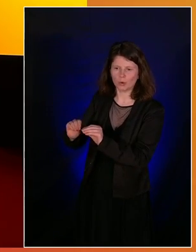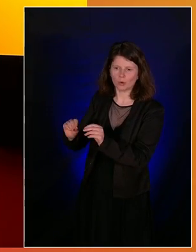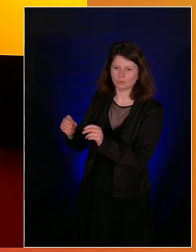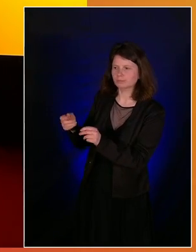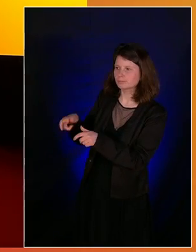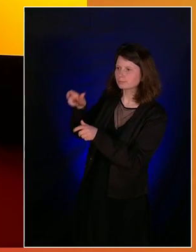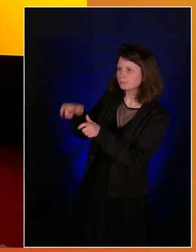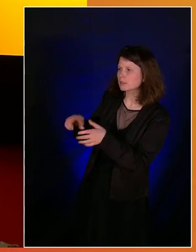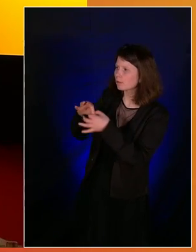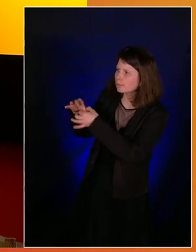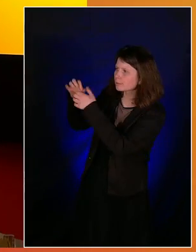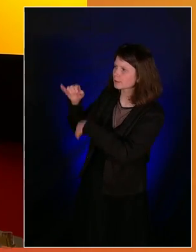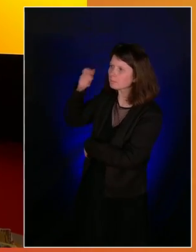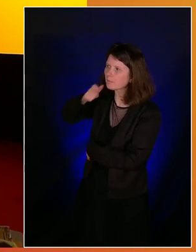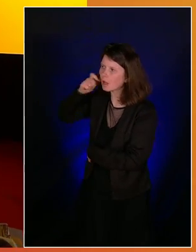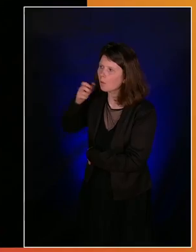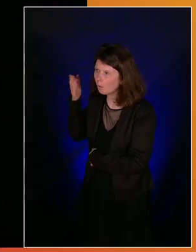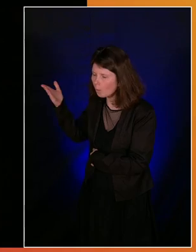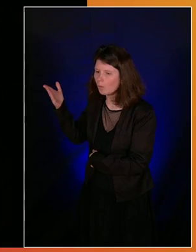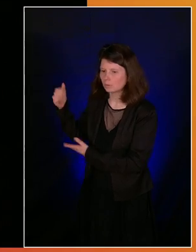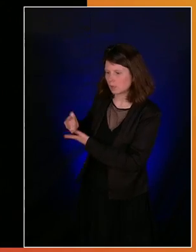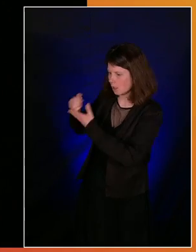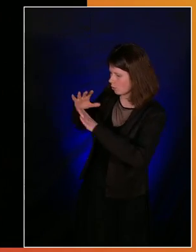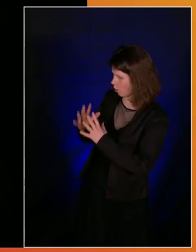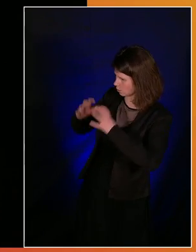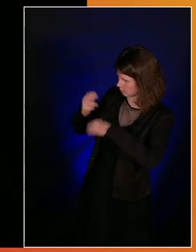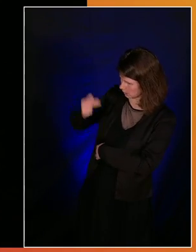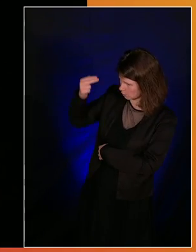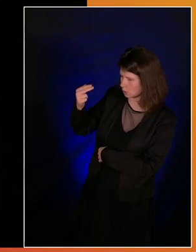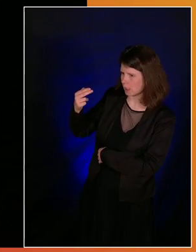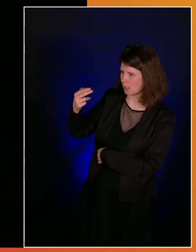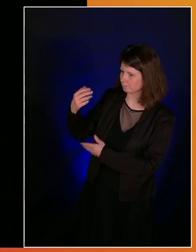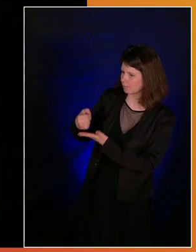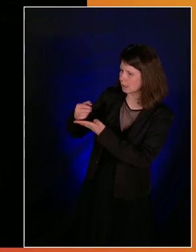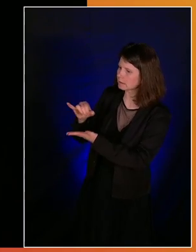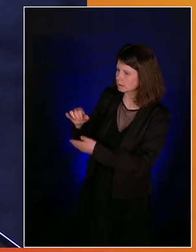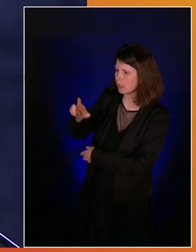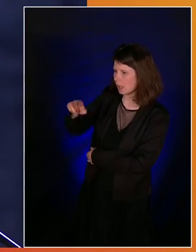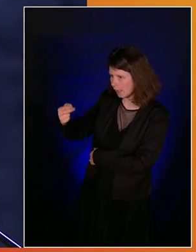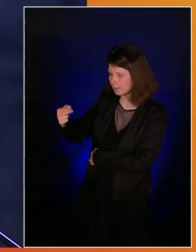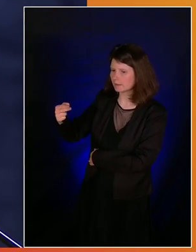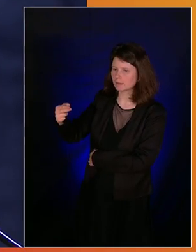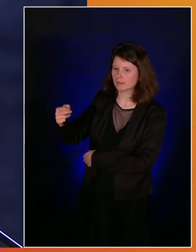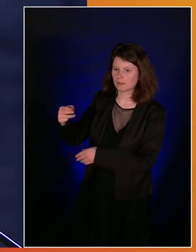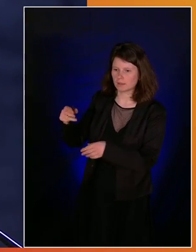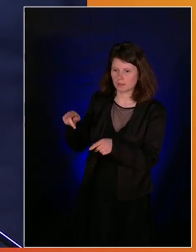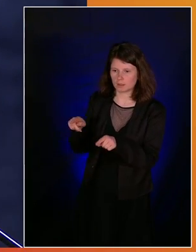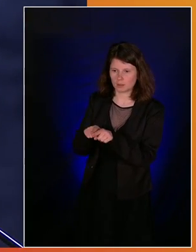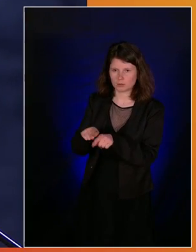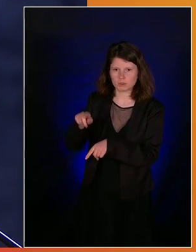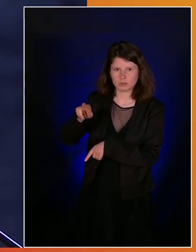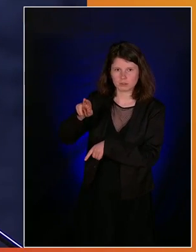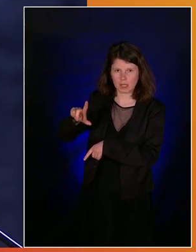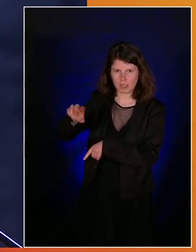avec sa coalition mise en place à l'Assemblée nationale du R et du RN pour liquider tout ce qui peut entraver la libre